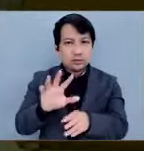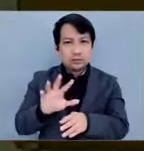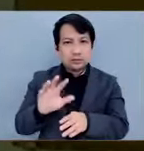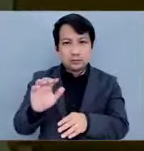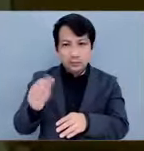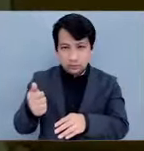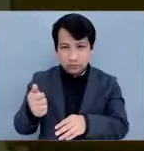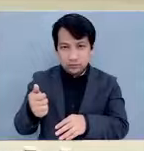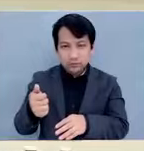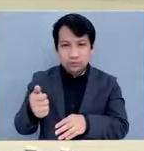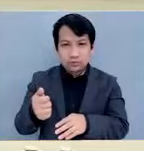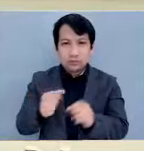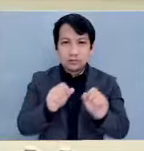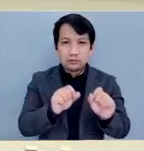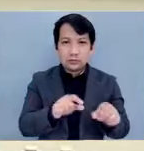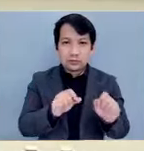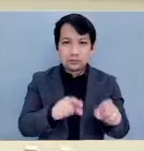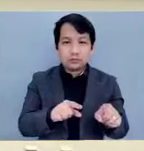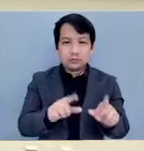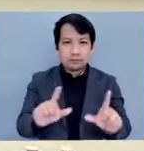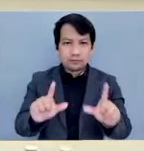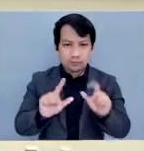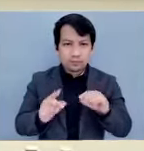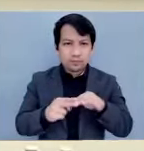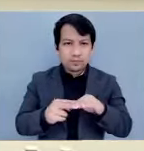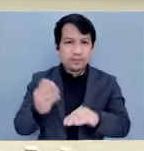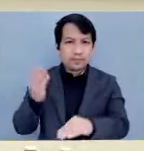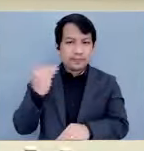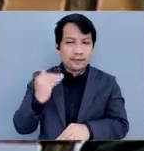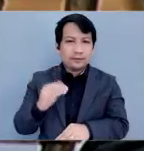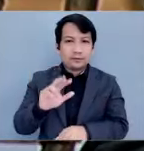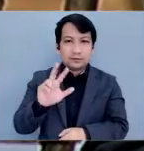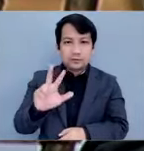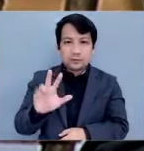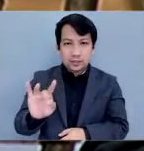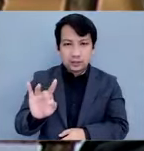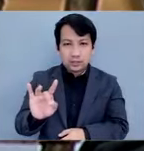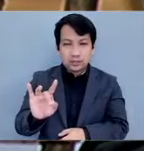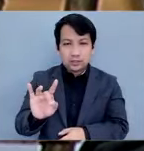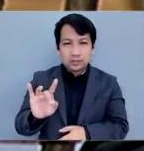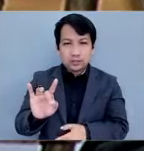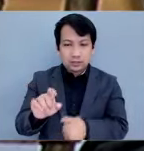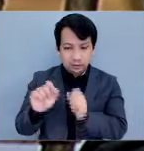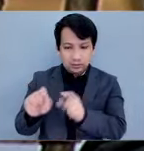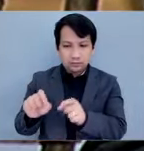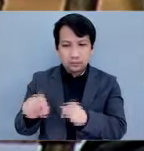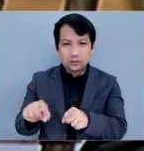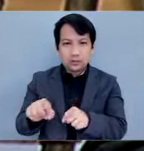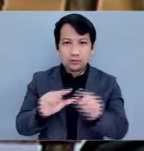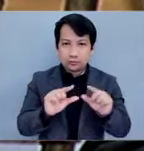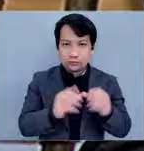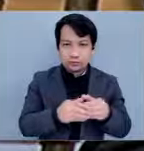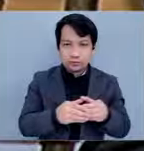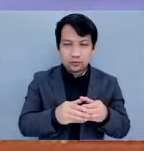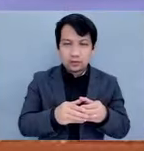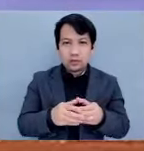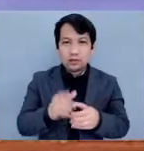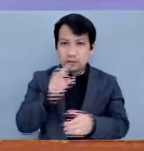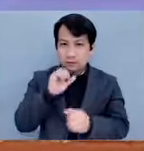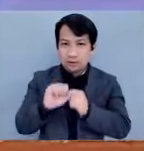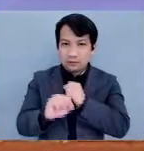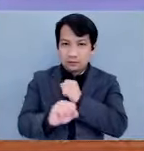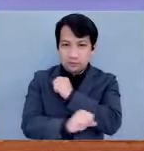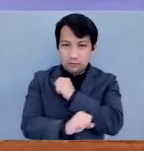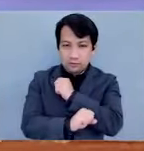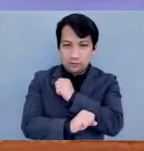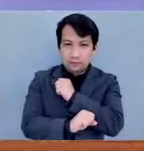5,000 hanggang 10,000 piso raw ang bentahan ng plaka. Nitong Enero, nasa 38 plaka raw ang naibenta ng grupo. Kasong qualified theft ang haharapin ng tatlong